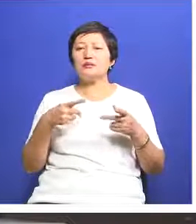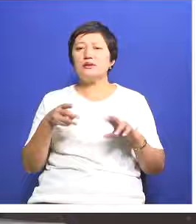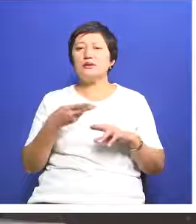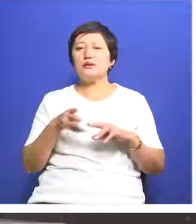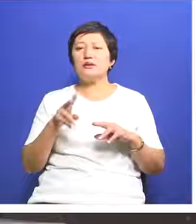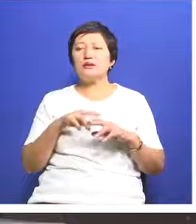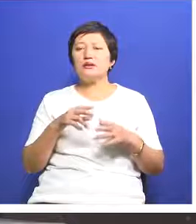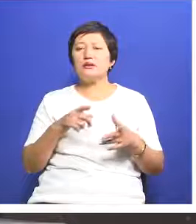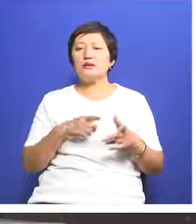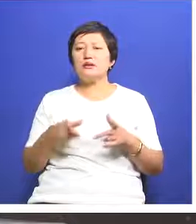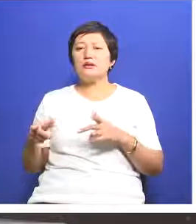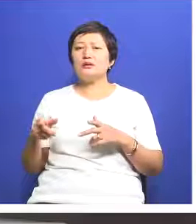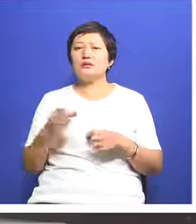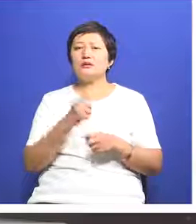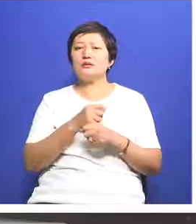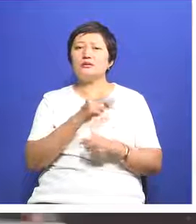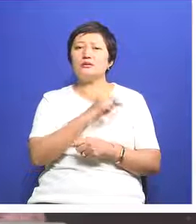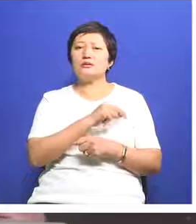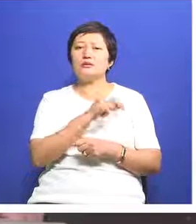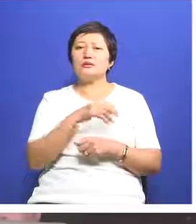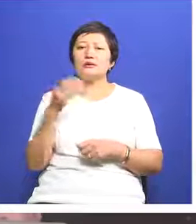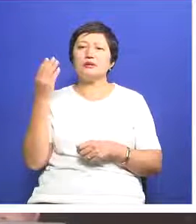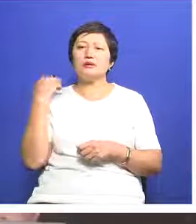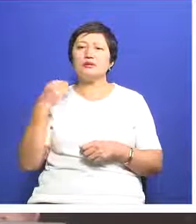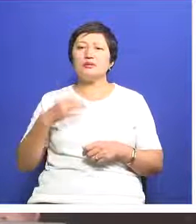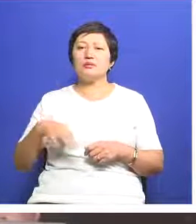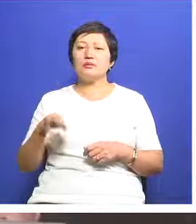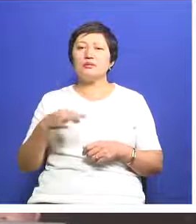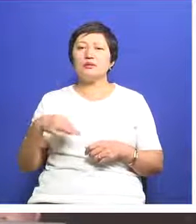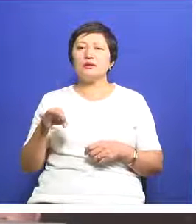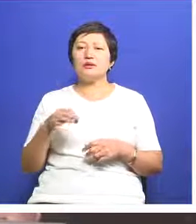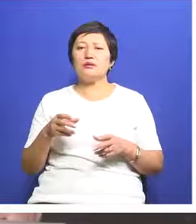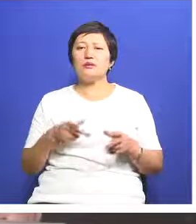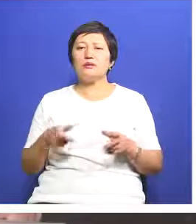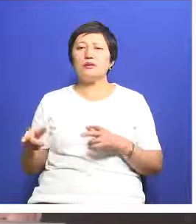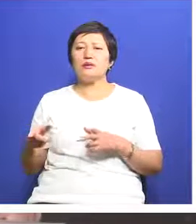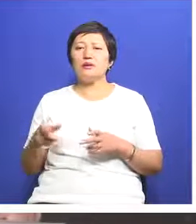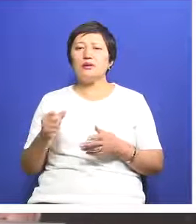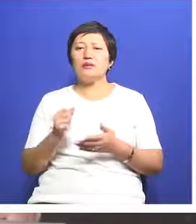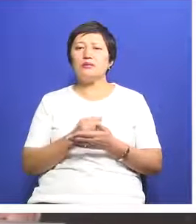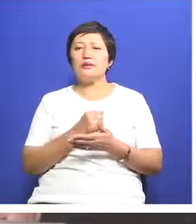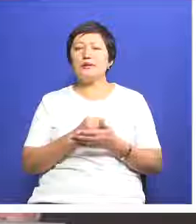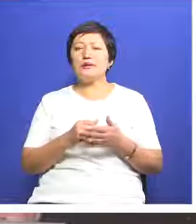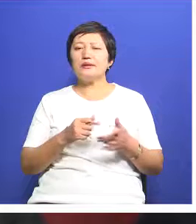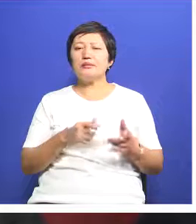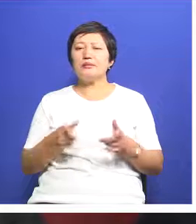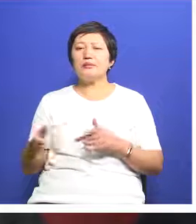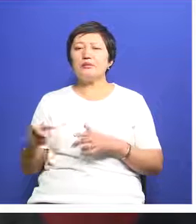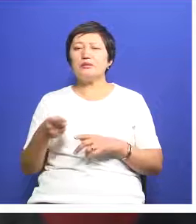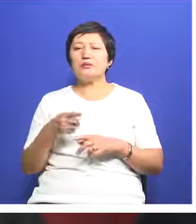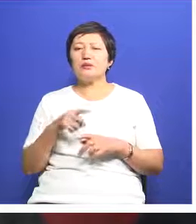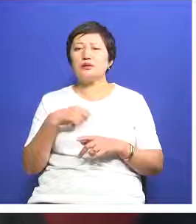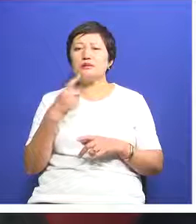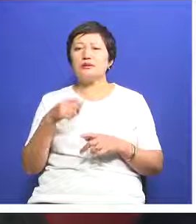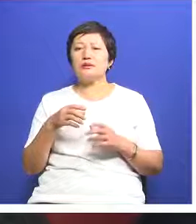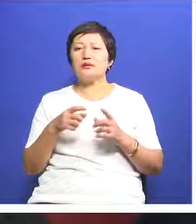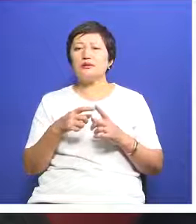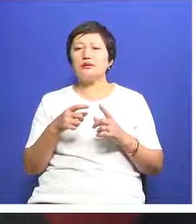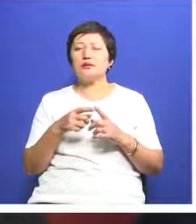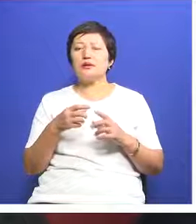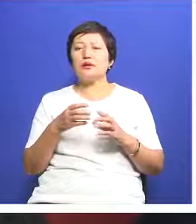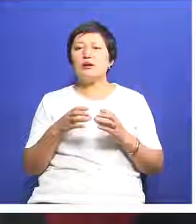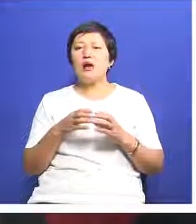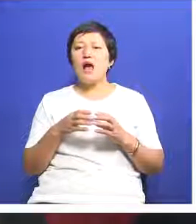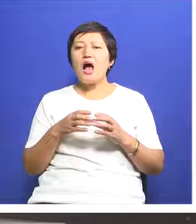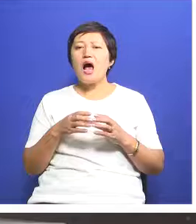біз енгізуге қазір жұмыс жасап отырмыз. Кеше облысқа барды. Иә, бердік қой, құжаттарын тапсырдыңыз ғой. Иә. Вот